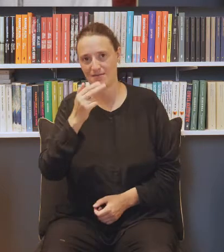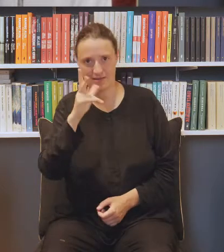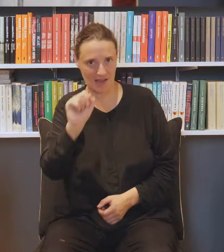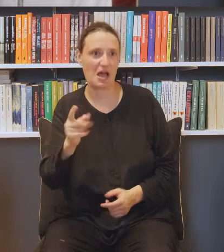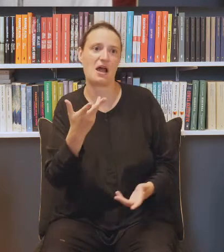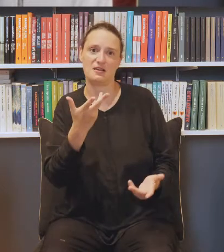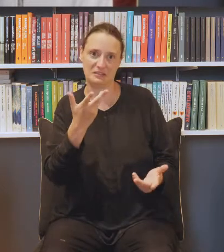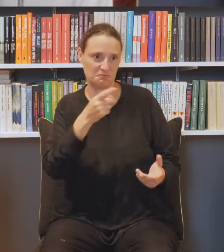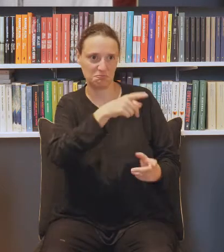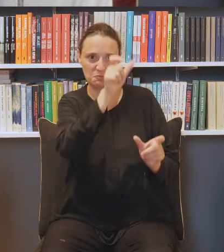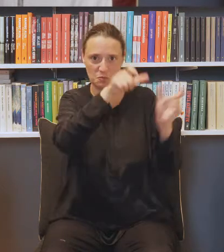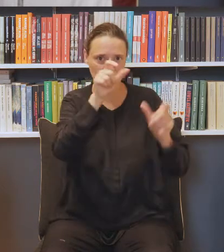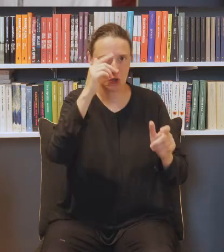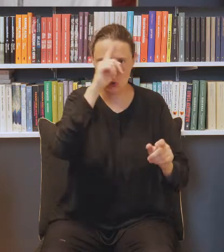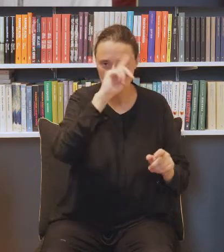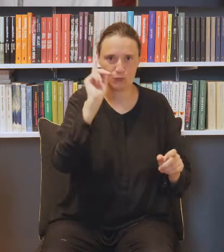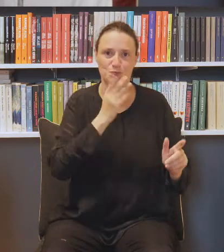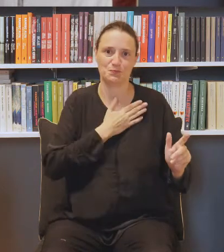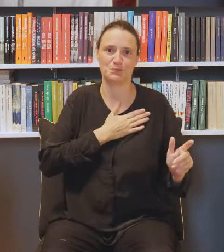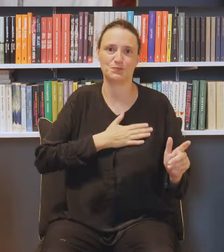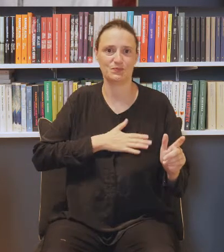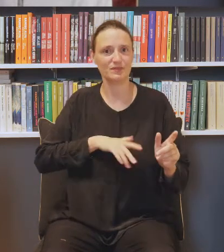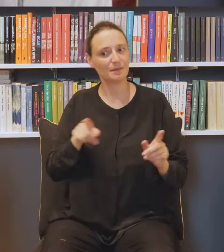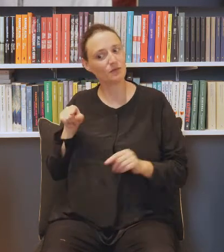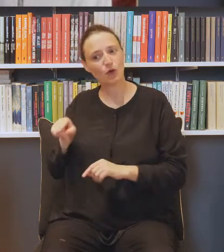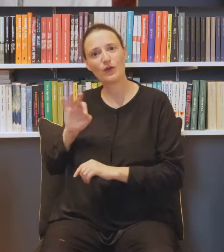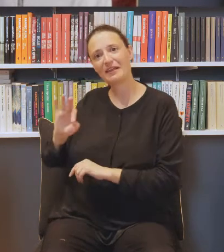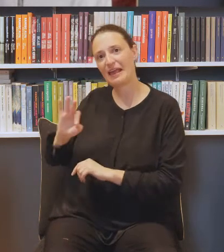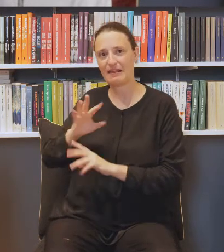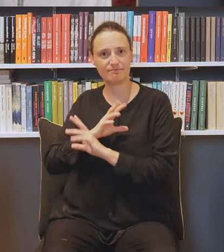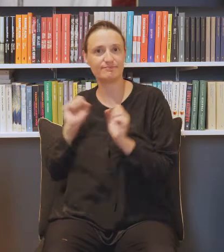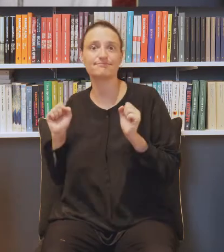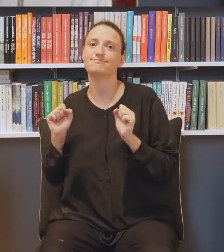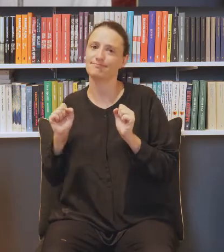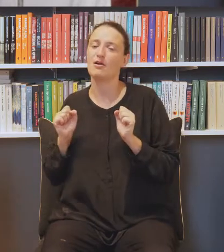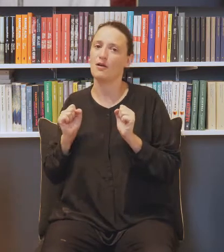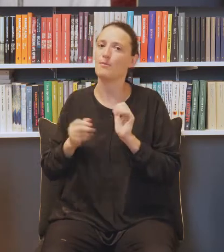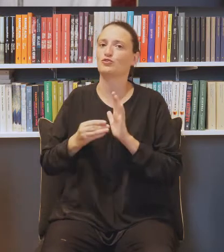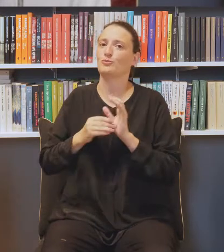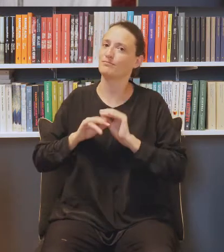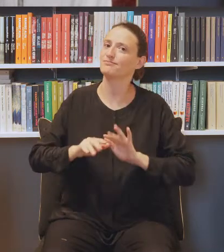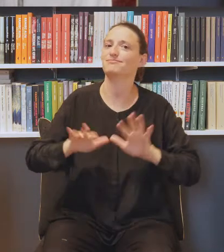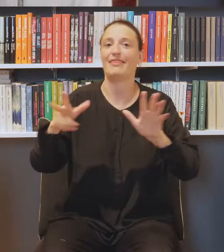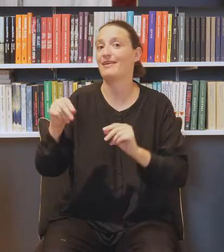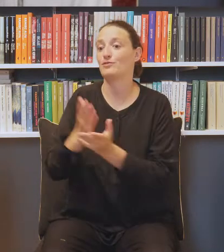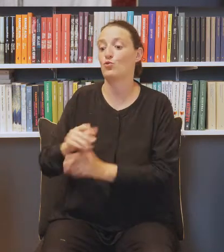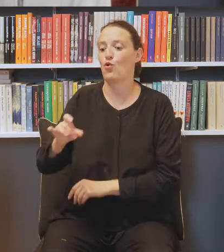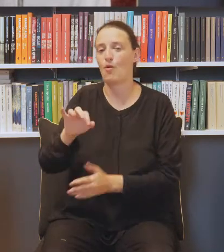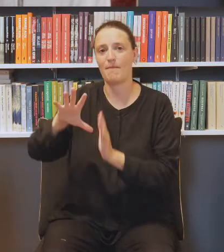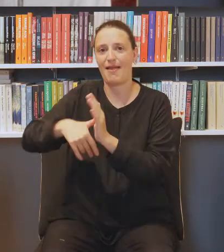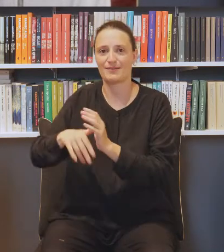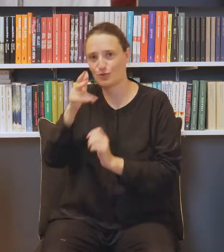trafia do ludzi, że tragedia księżniczki Fabianki domaga się rozsławienia nie tylko wśród Fabianiczan, ale też